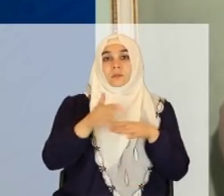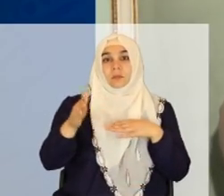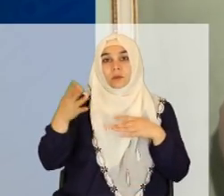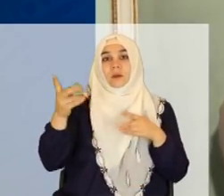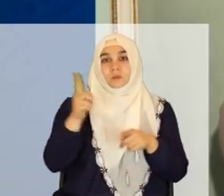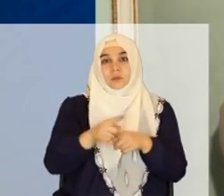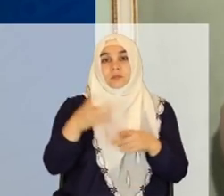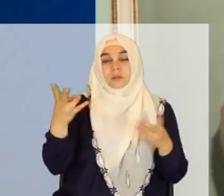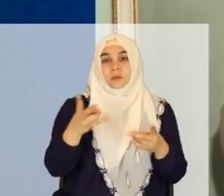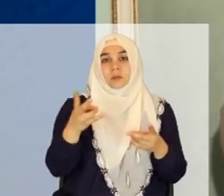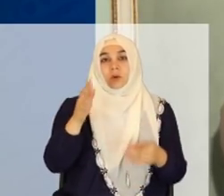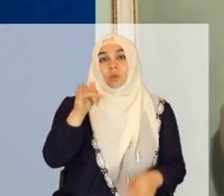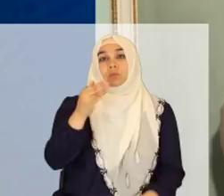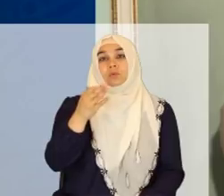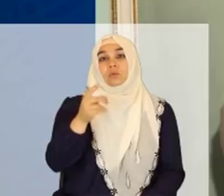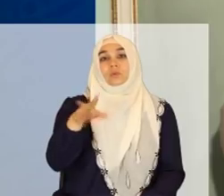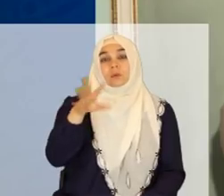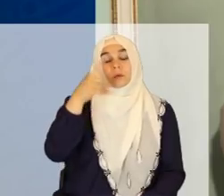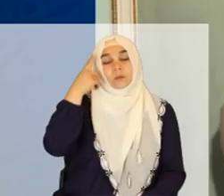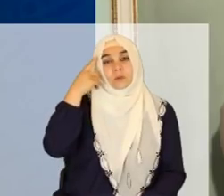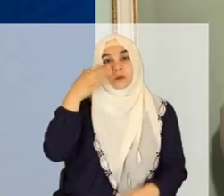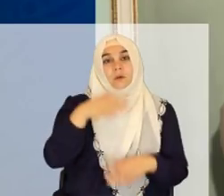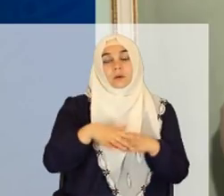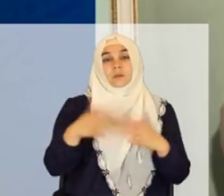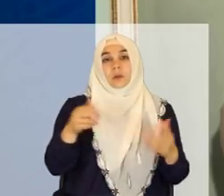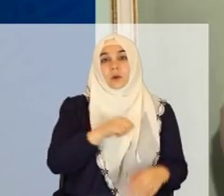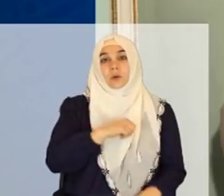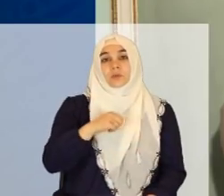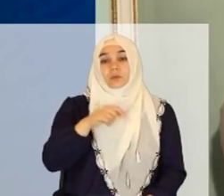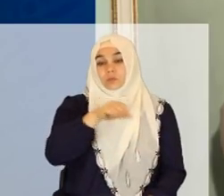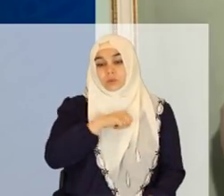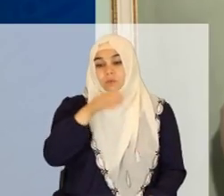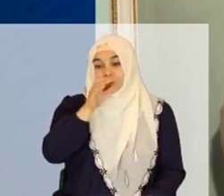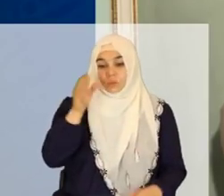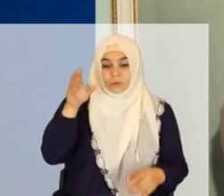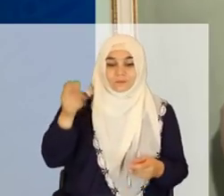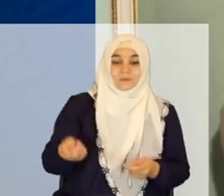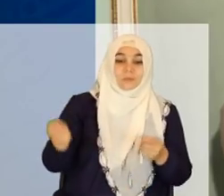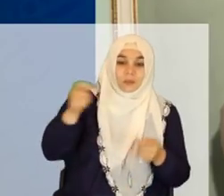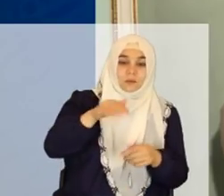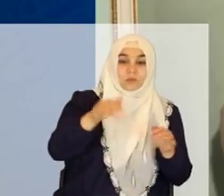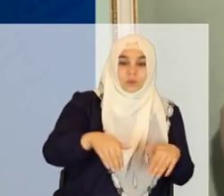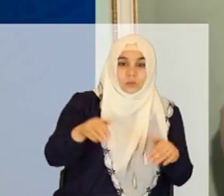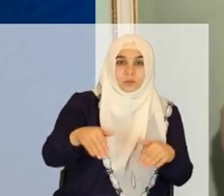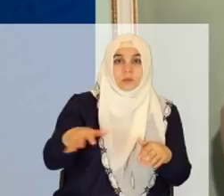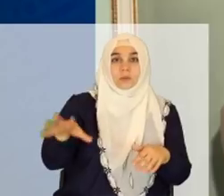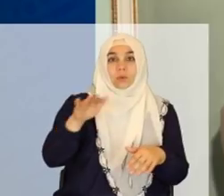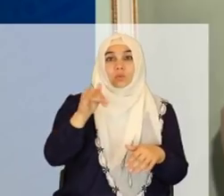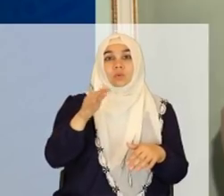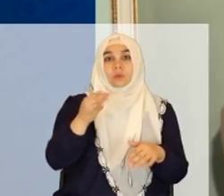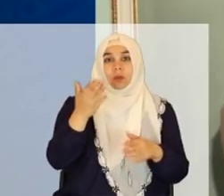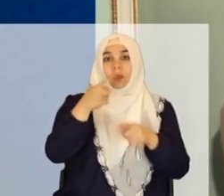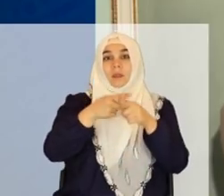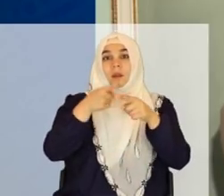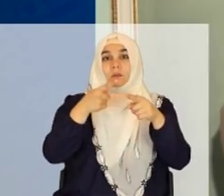beradi. Biz ushur deb o'rganib qolganmiz. O'zi suv chiqarsa, o'g'it solsa, tagini chopsa, ushurni